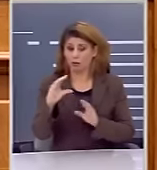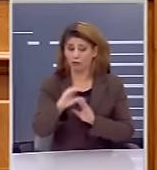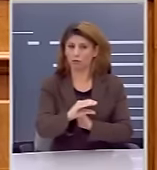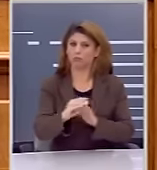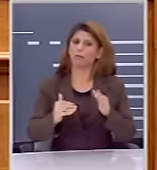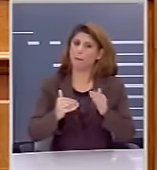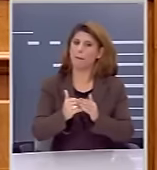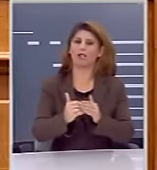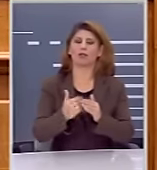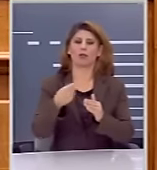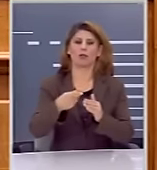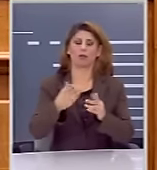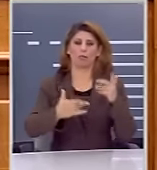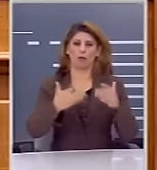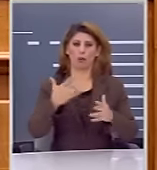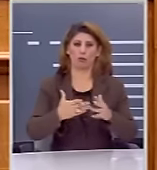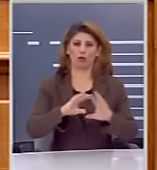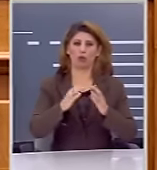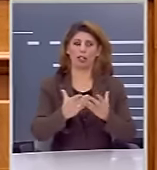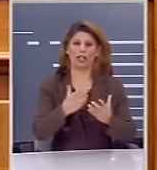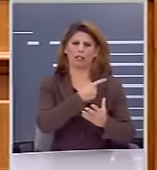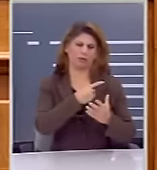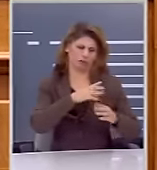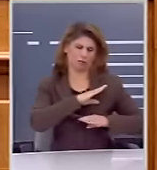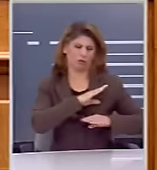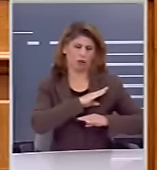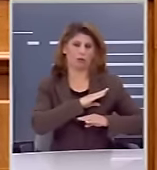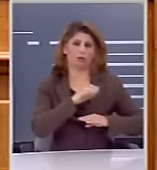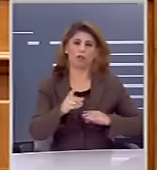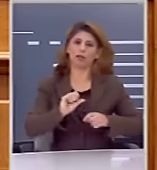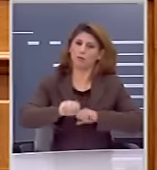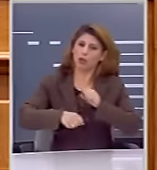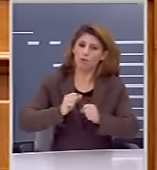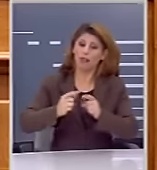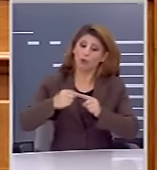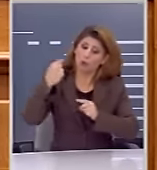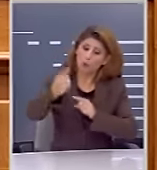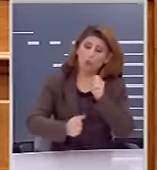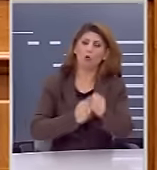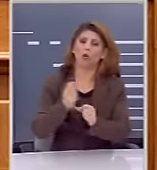ορίων των προϋπολογισμών των οικείων γενικών επιτελείων και θα καταβληθεί στην προσπάθεια συνέχισης για το επόμενο έτος.